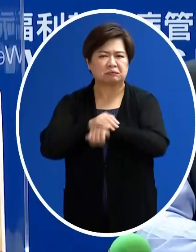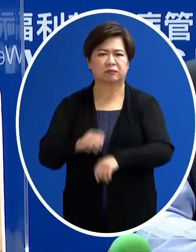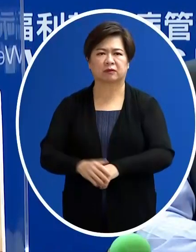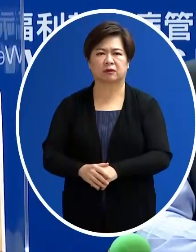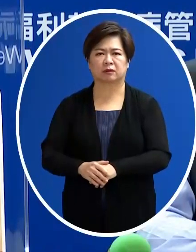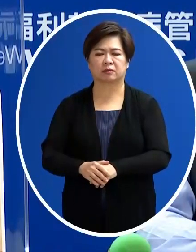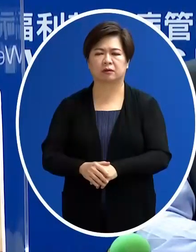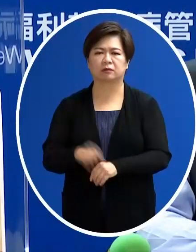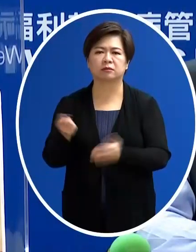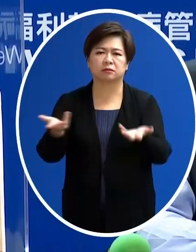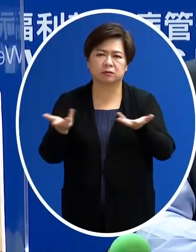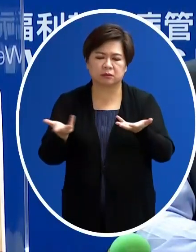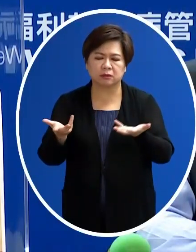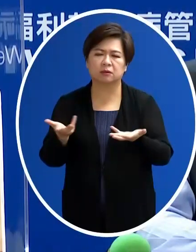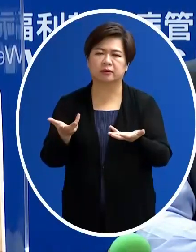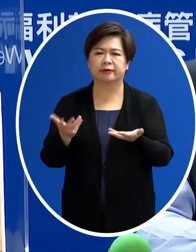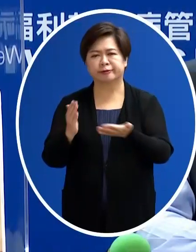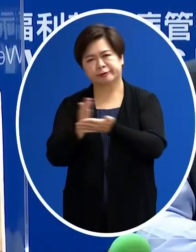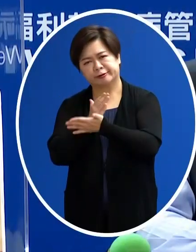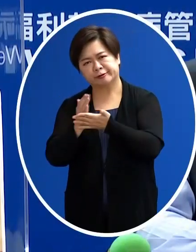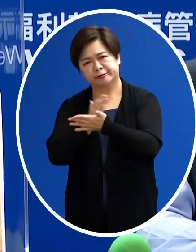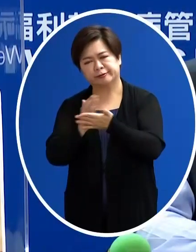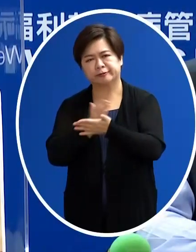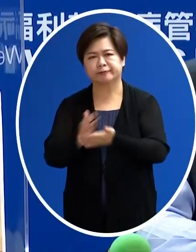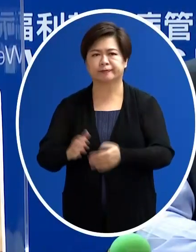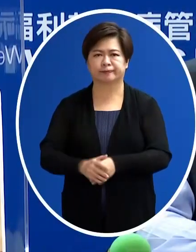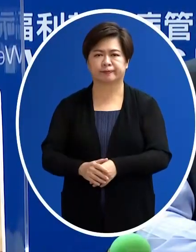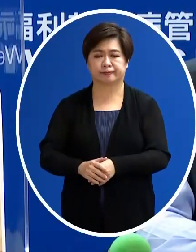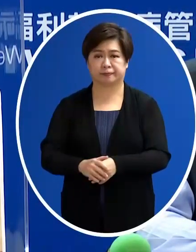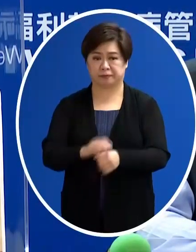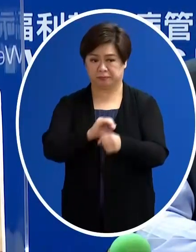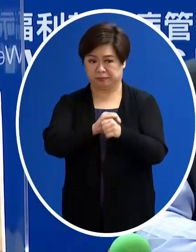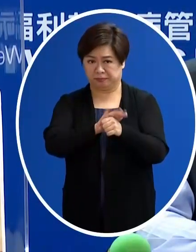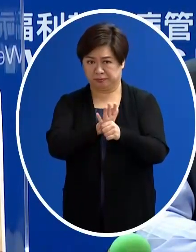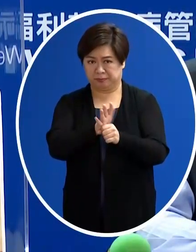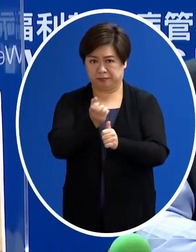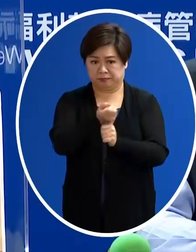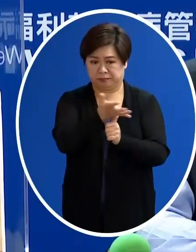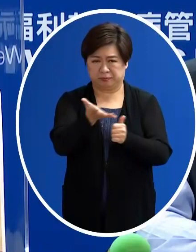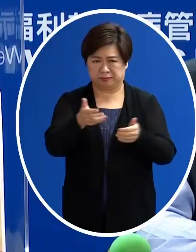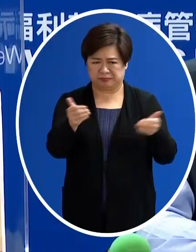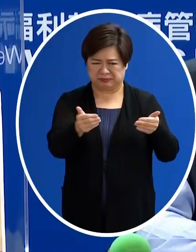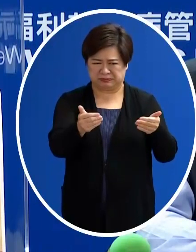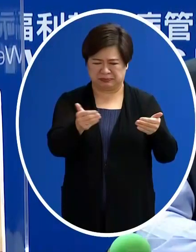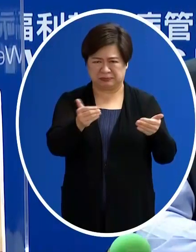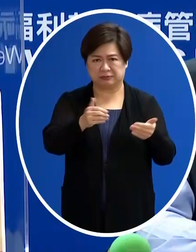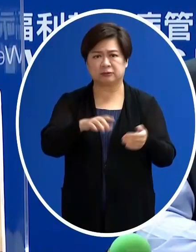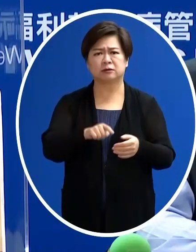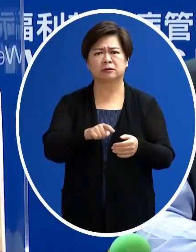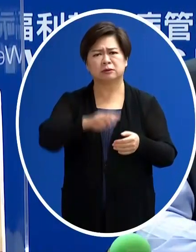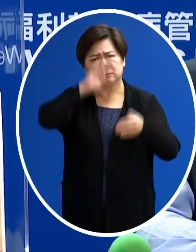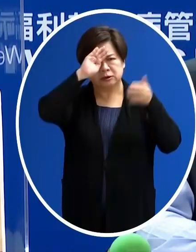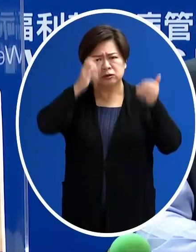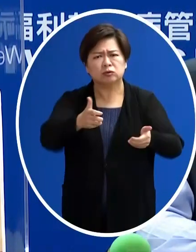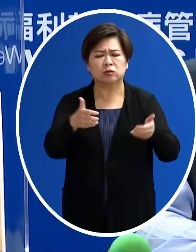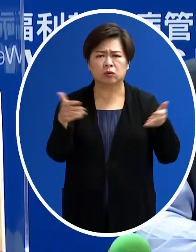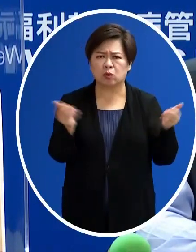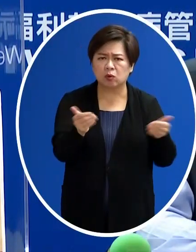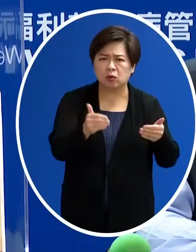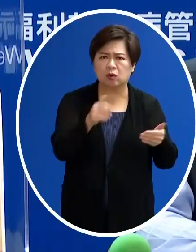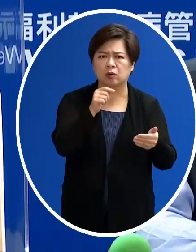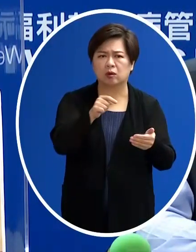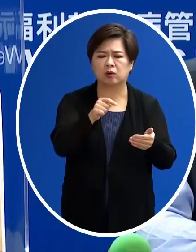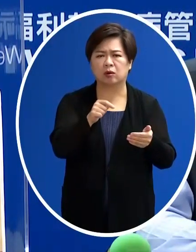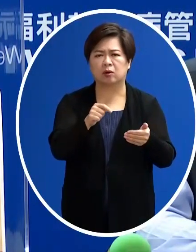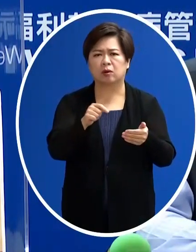样的一个事实。那当然哈，我们这 COVID-19 在重症的时候，然后在最后也有很多